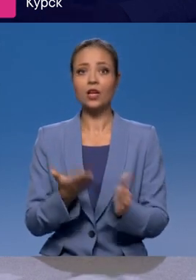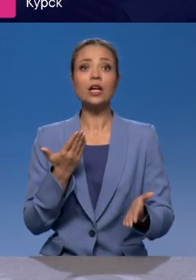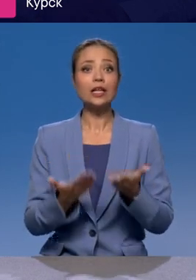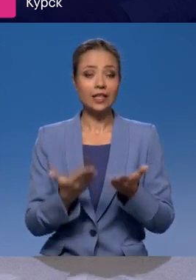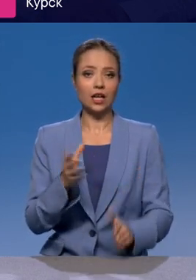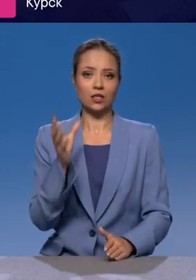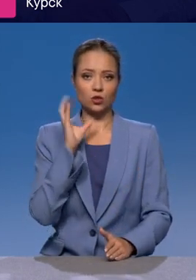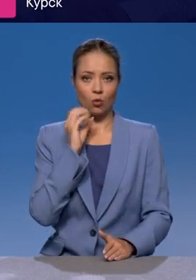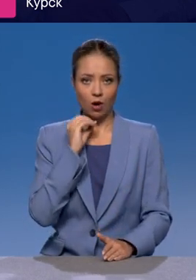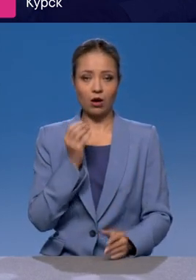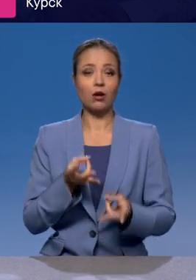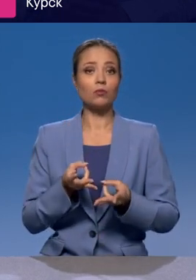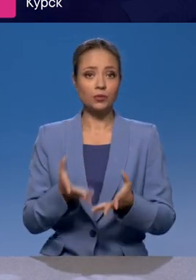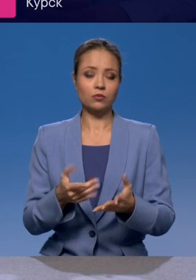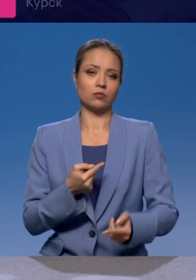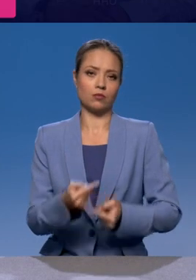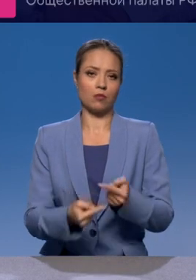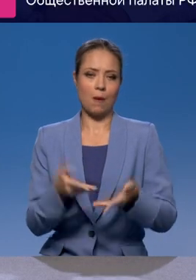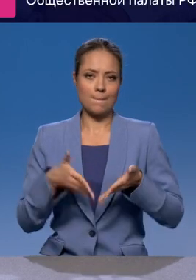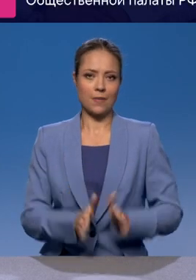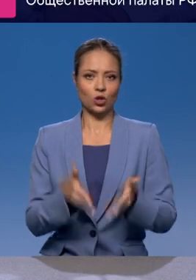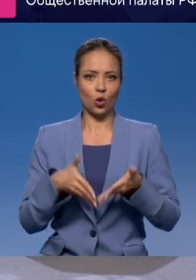выведено в последующем в результате